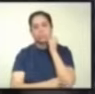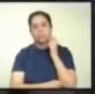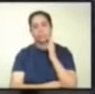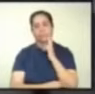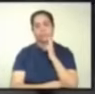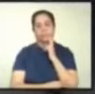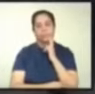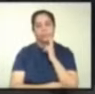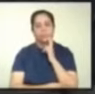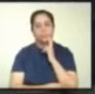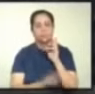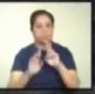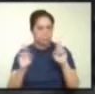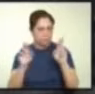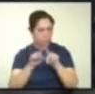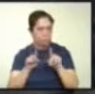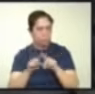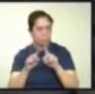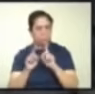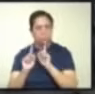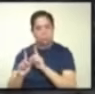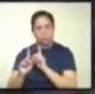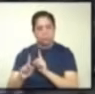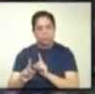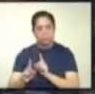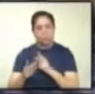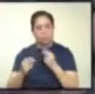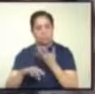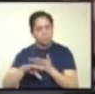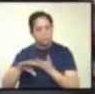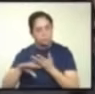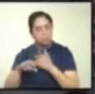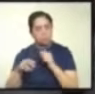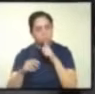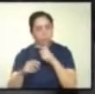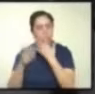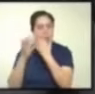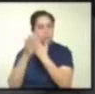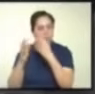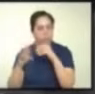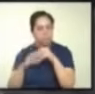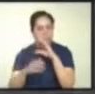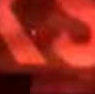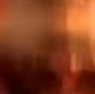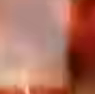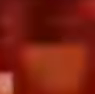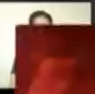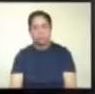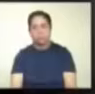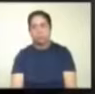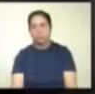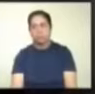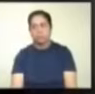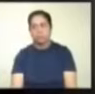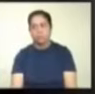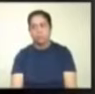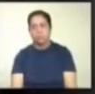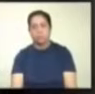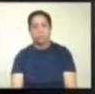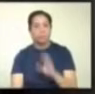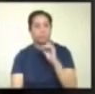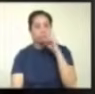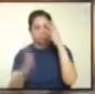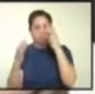Reyes. Nakahanda rin daw silang sagutin ang magiging apela ng mga na-convict sa kaso. Yung